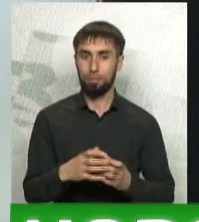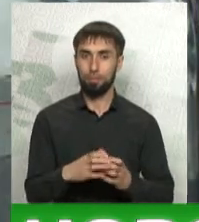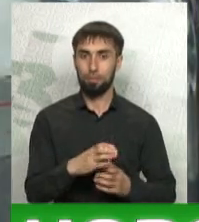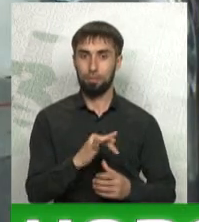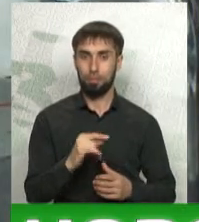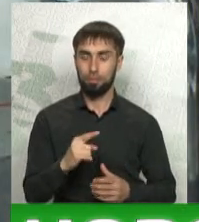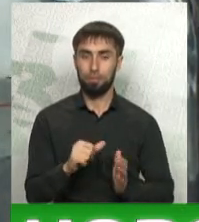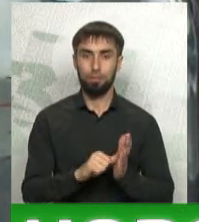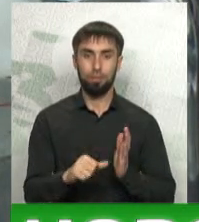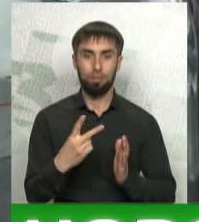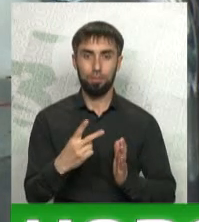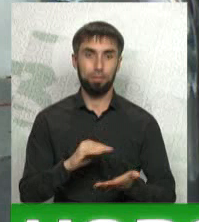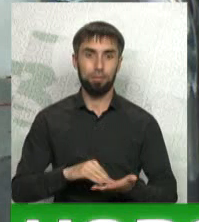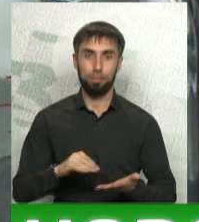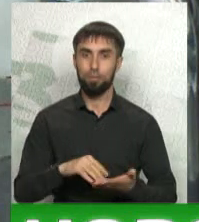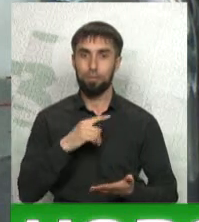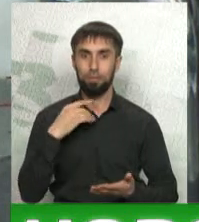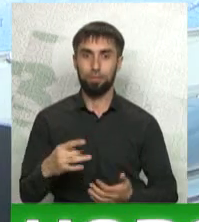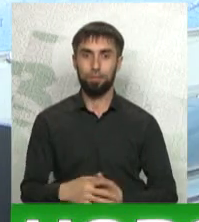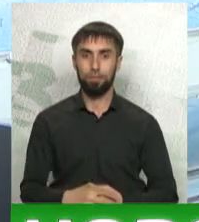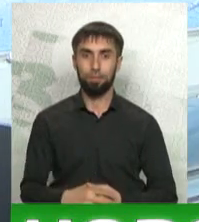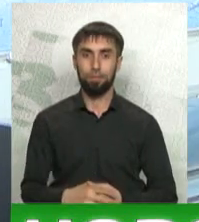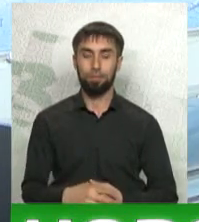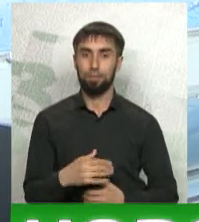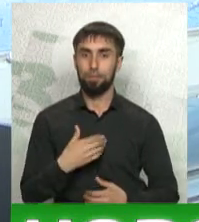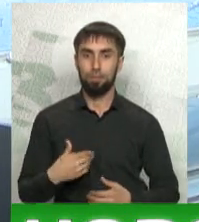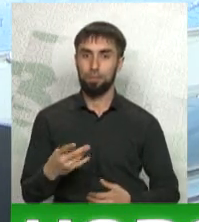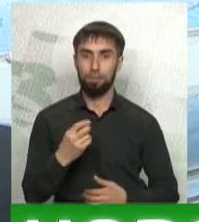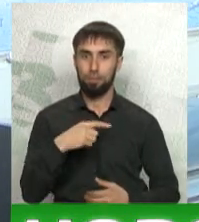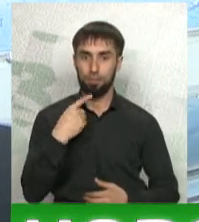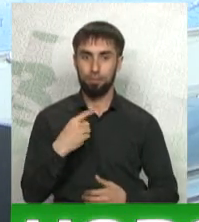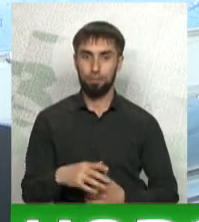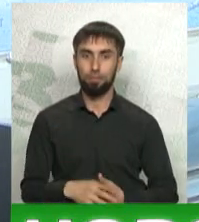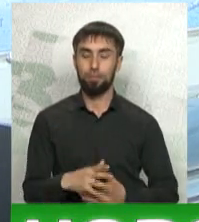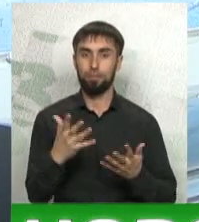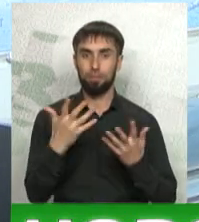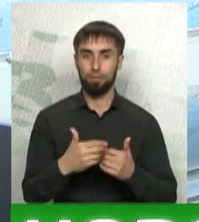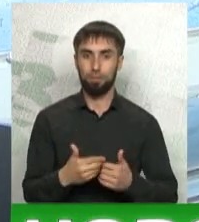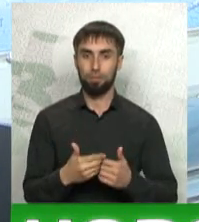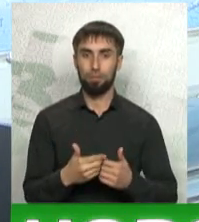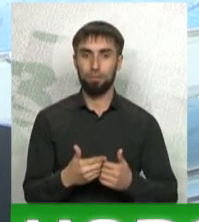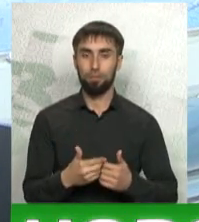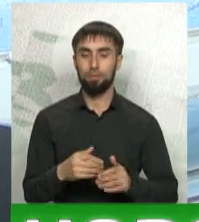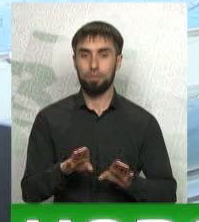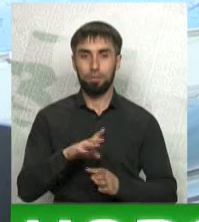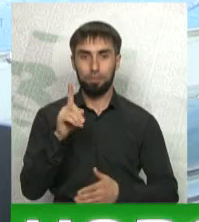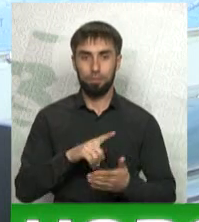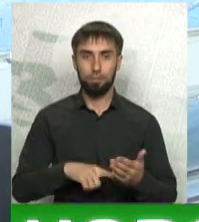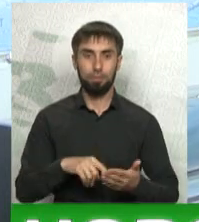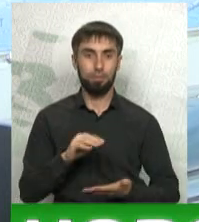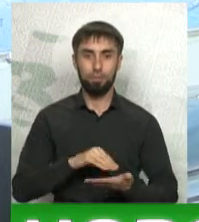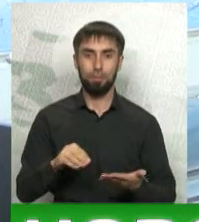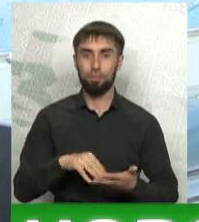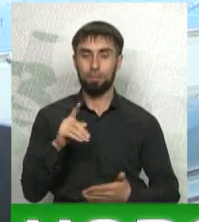союза 62 писателя ингушетии но не говорили количество так признанных писателей